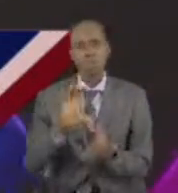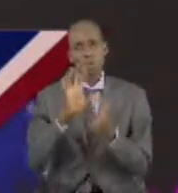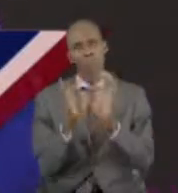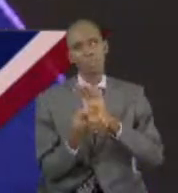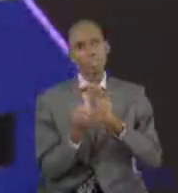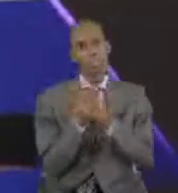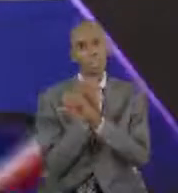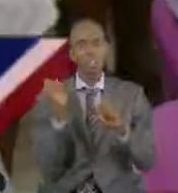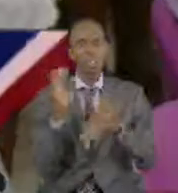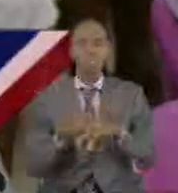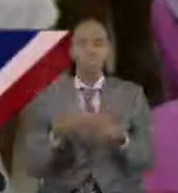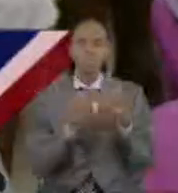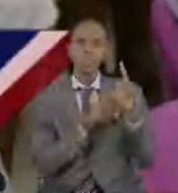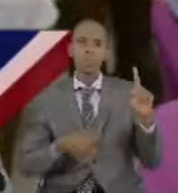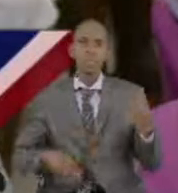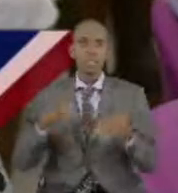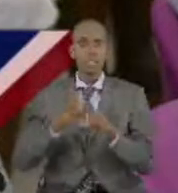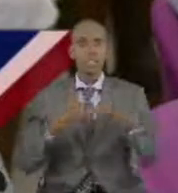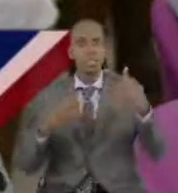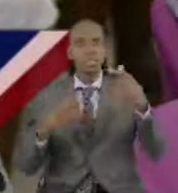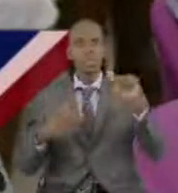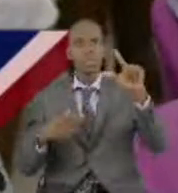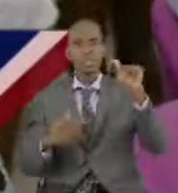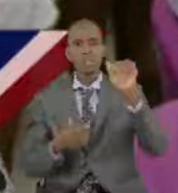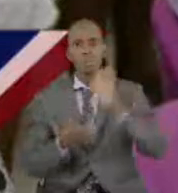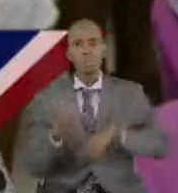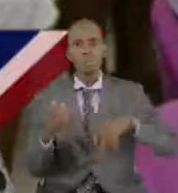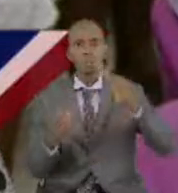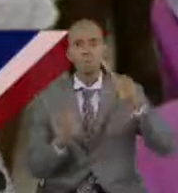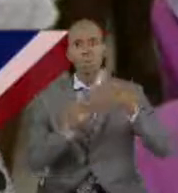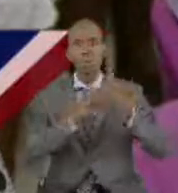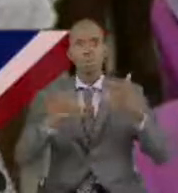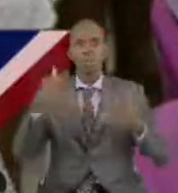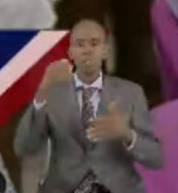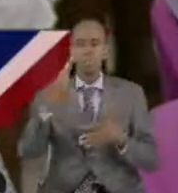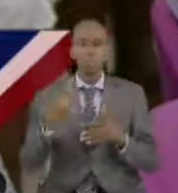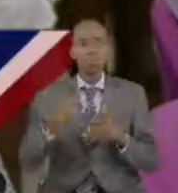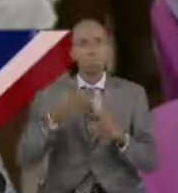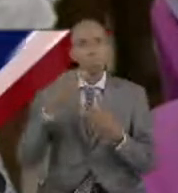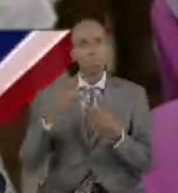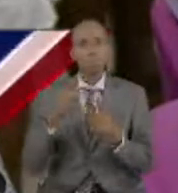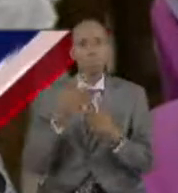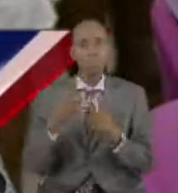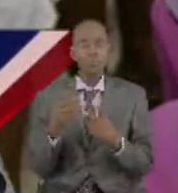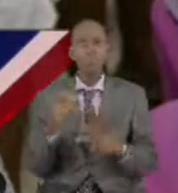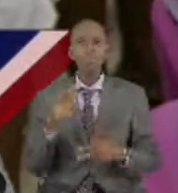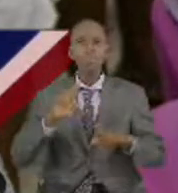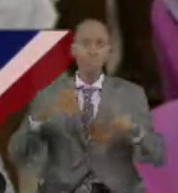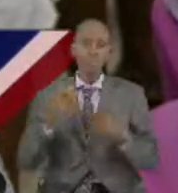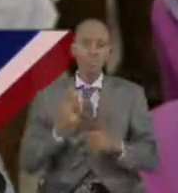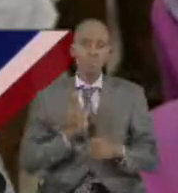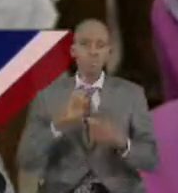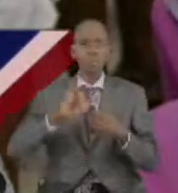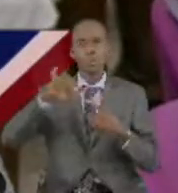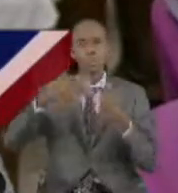véritablement convertie. Galates chapitre 1, verset 17. Et je ne montais point à